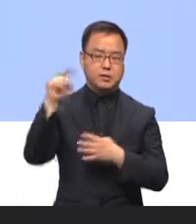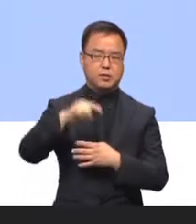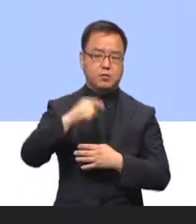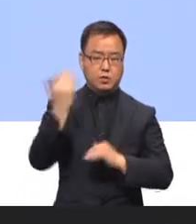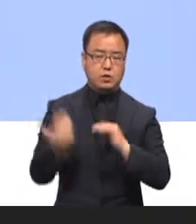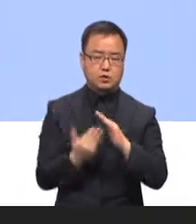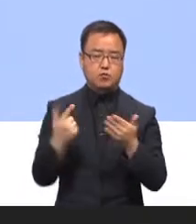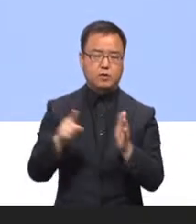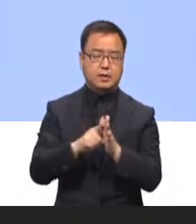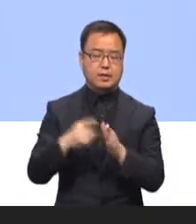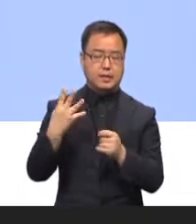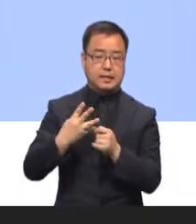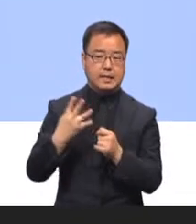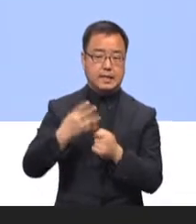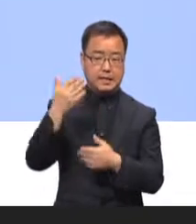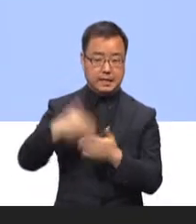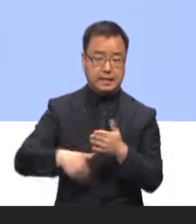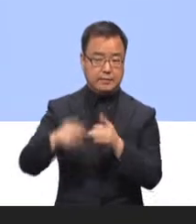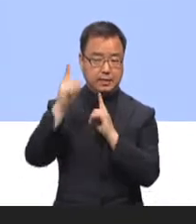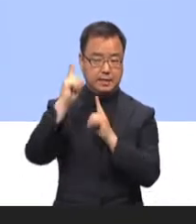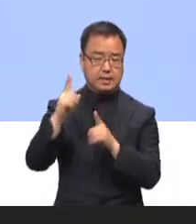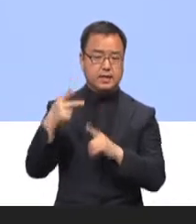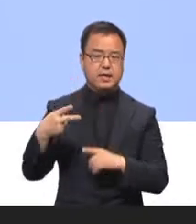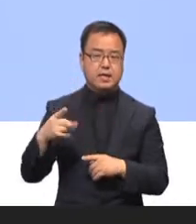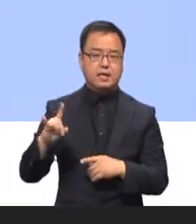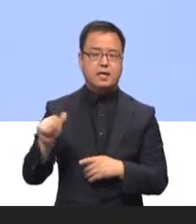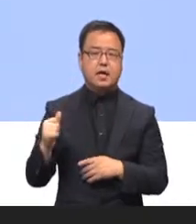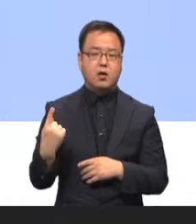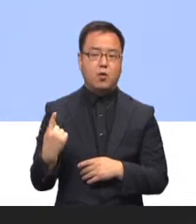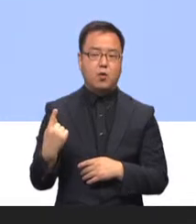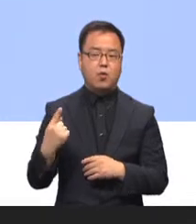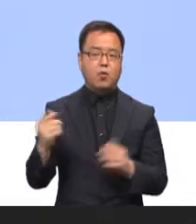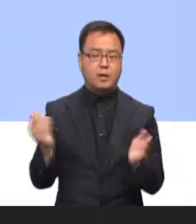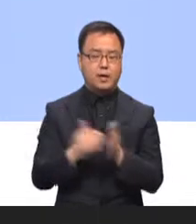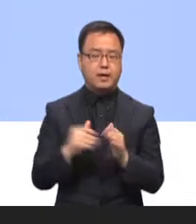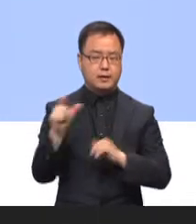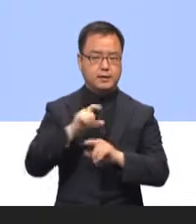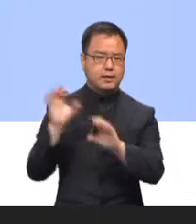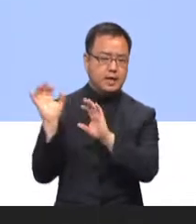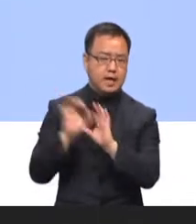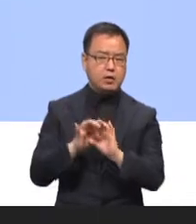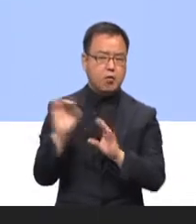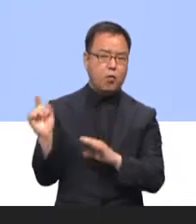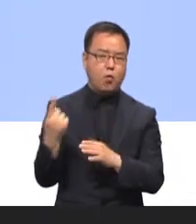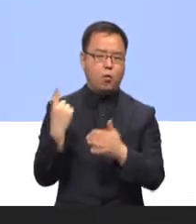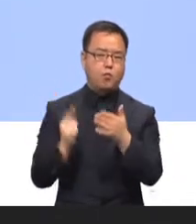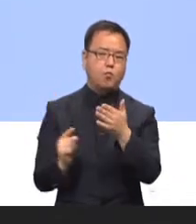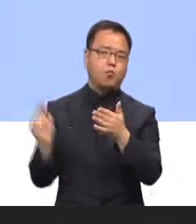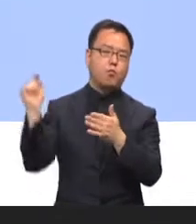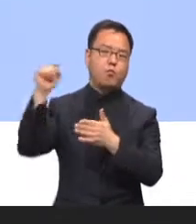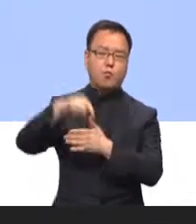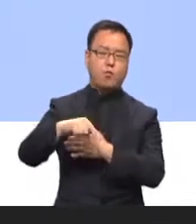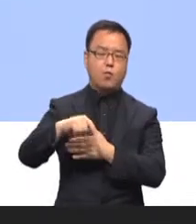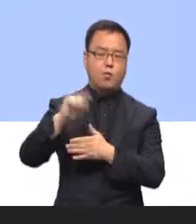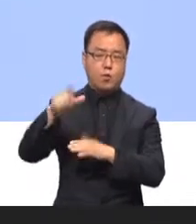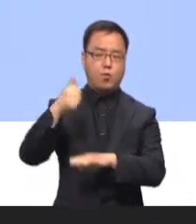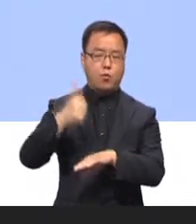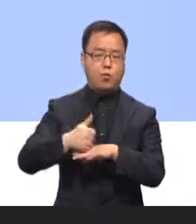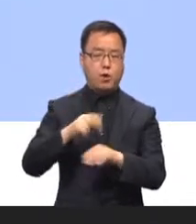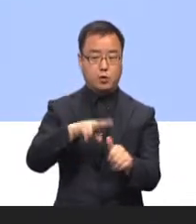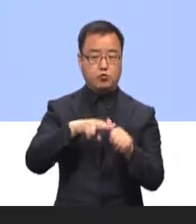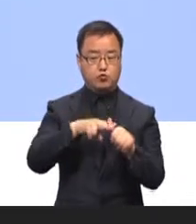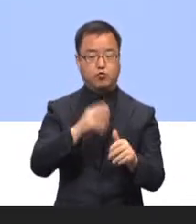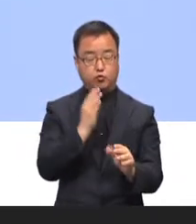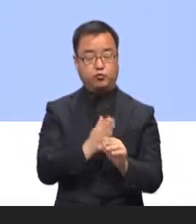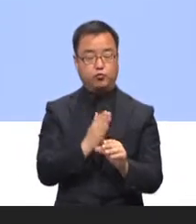남겨둔 롯데 이대우 사수도 계속될 때는 그 흥 놓은 왕의 예비 후보에 올라 있는 선수들입니다 그 무엇보다도